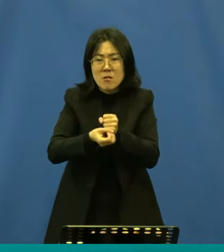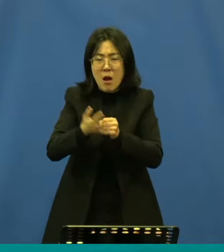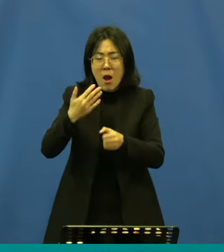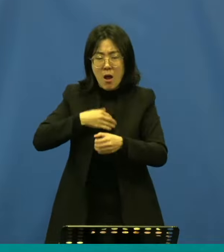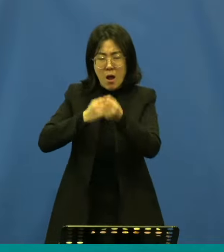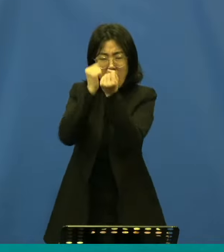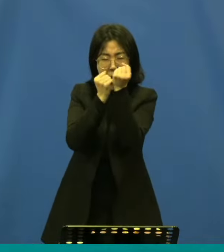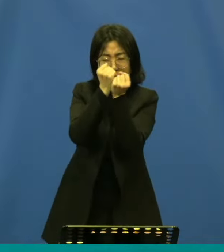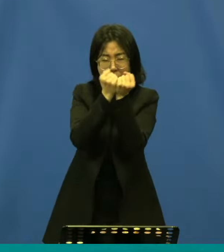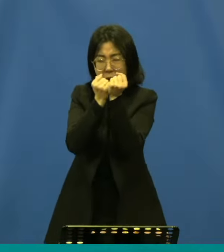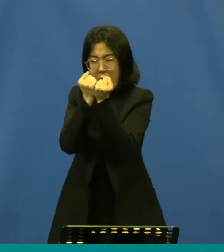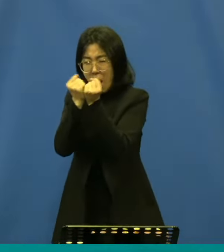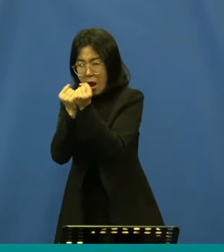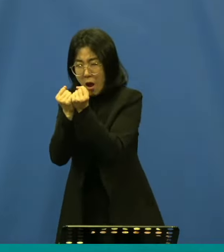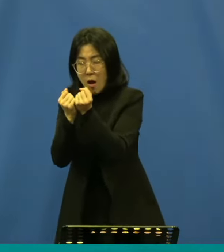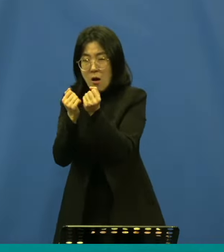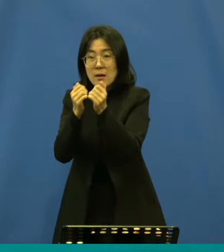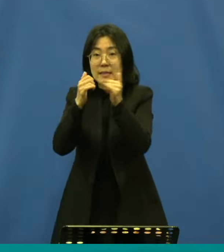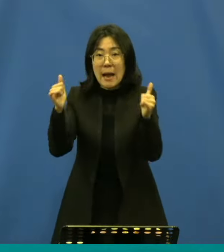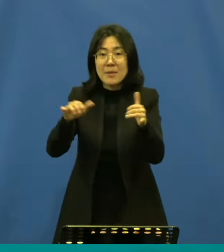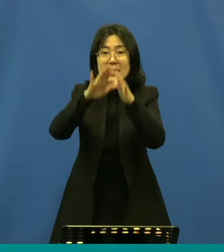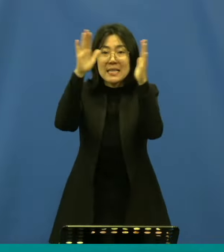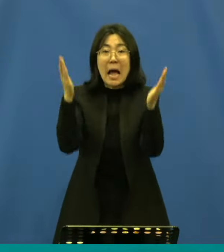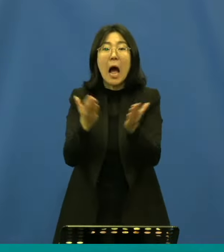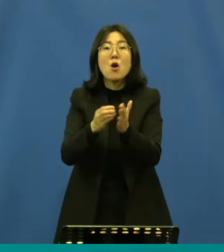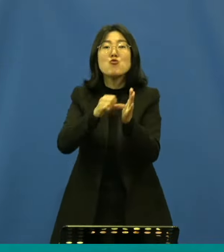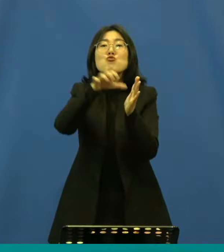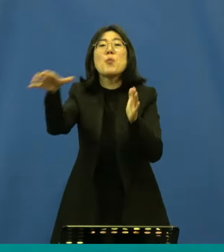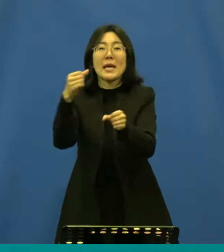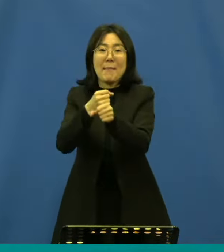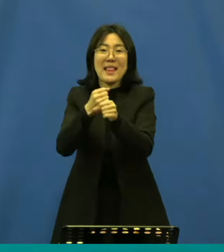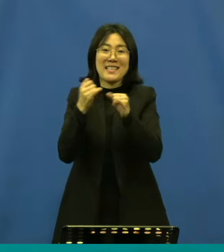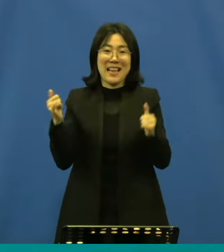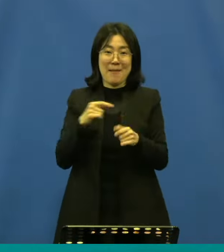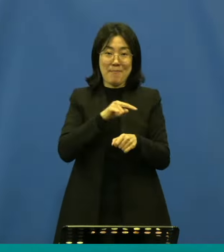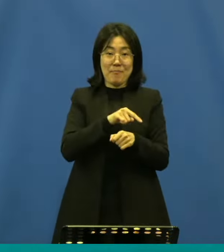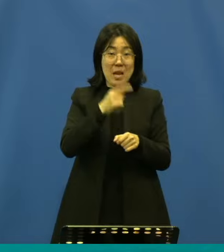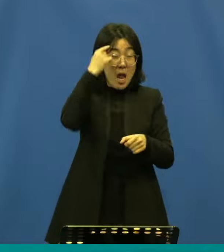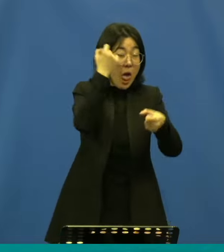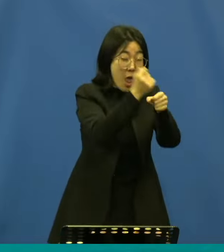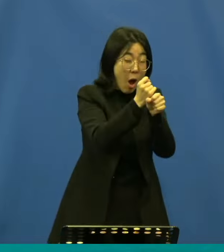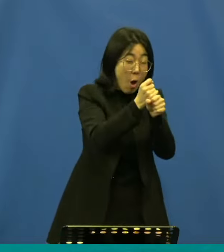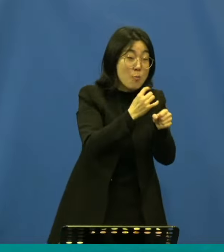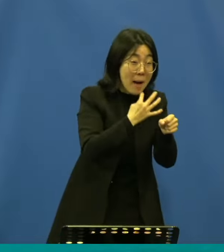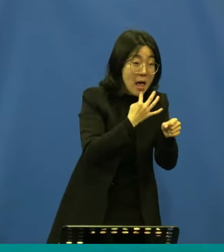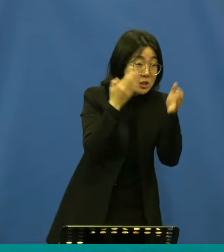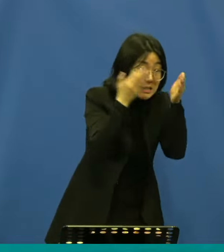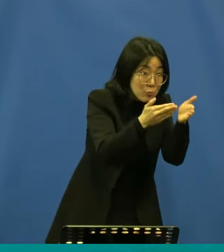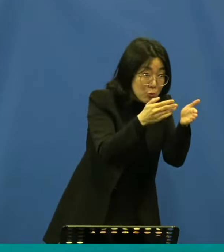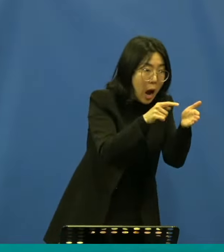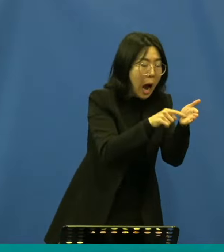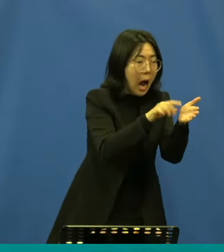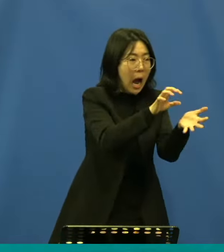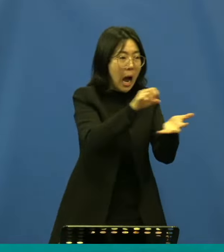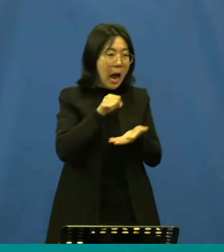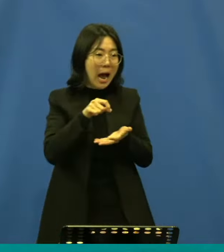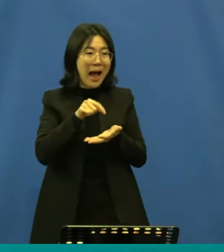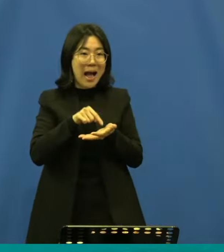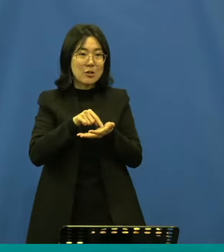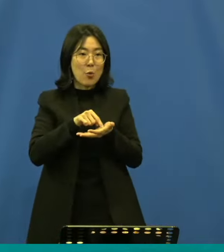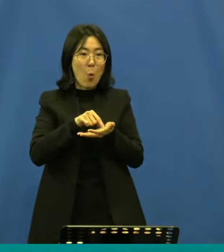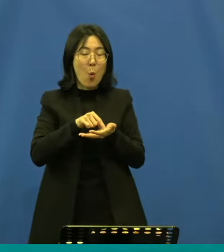심리학을 대중화시킨 사람이에요. 그런데 그가 쓴 책이 베스트셀러가 되었는데 미움받을